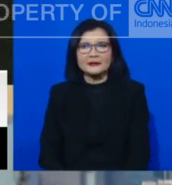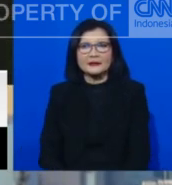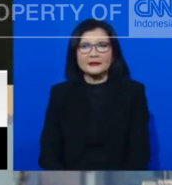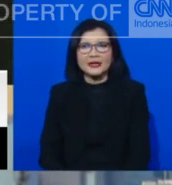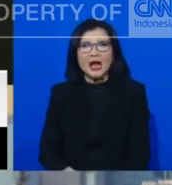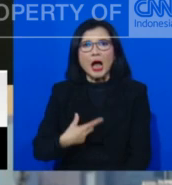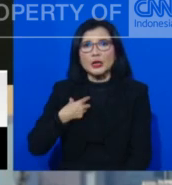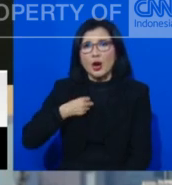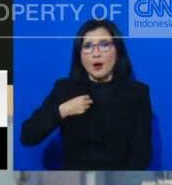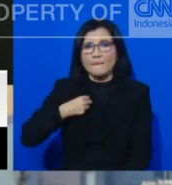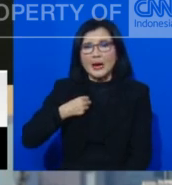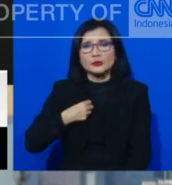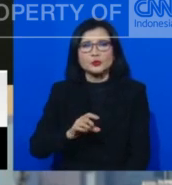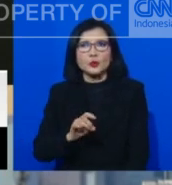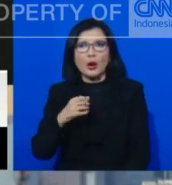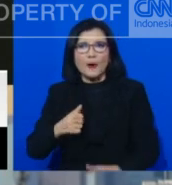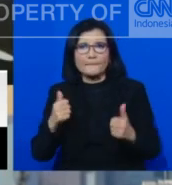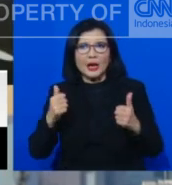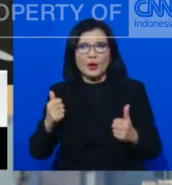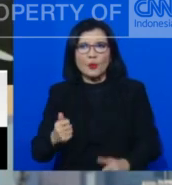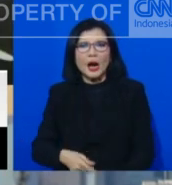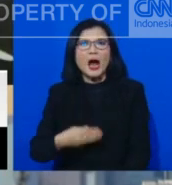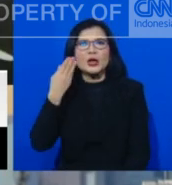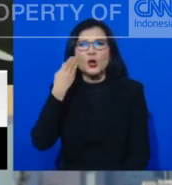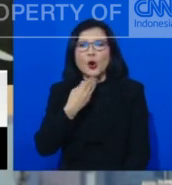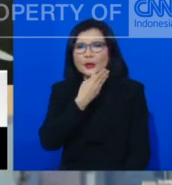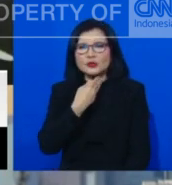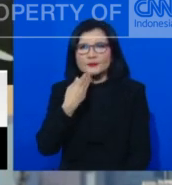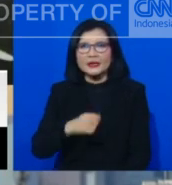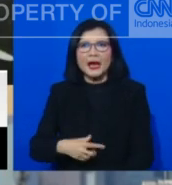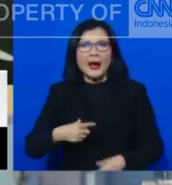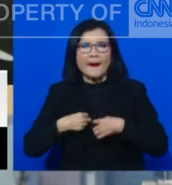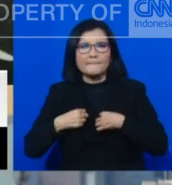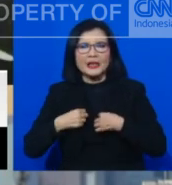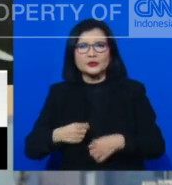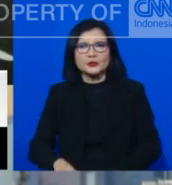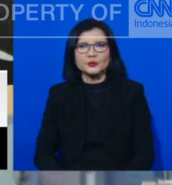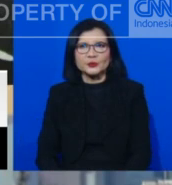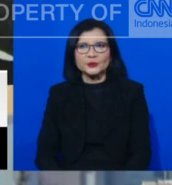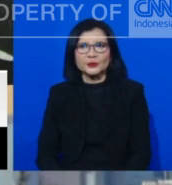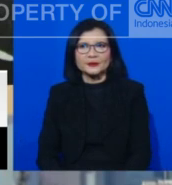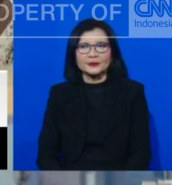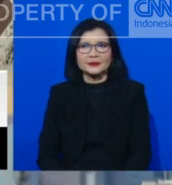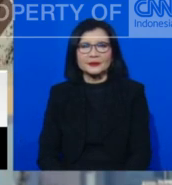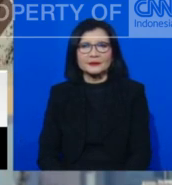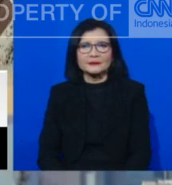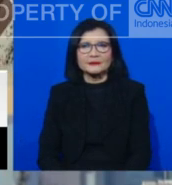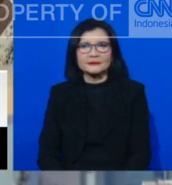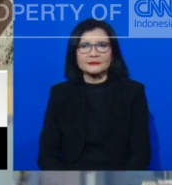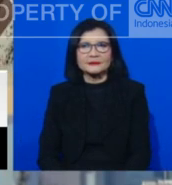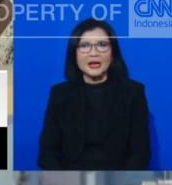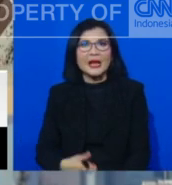makanan primitif ada operasi kosmetik pakaian dari desainer internasional terkemuka dan